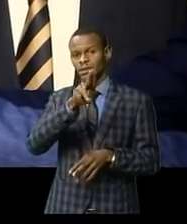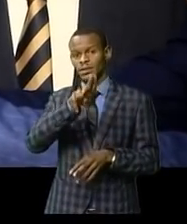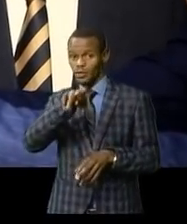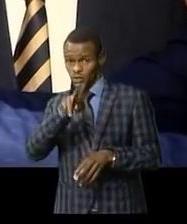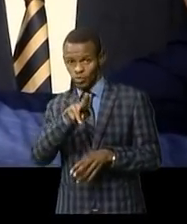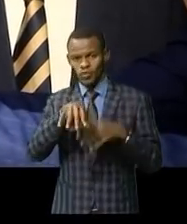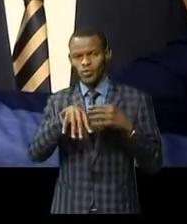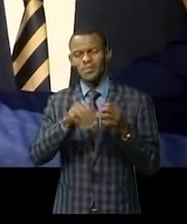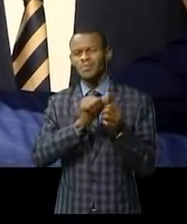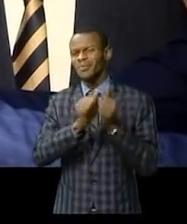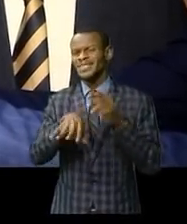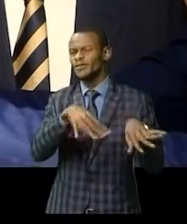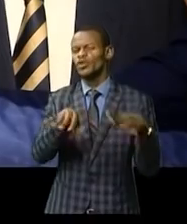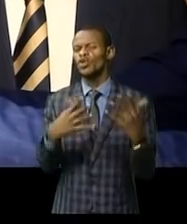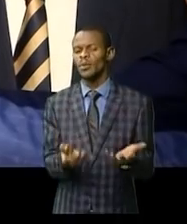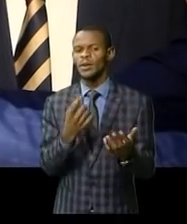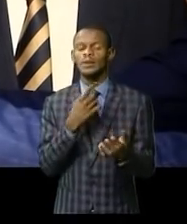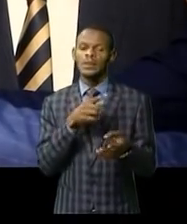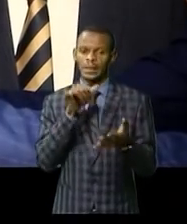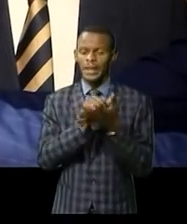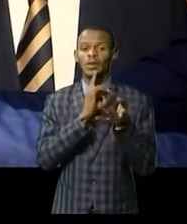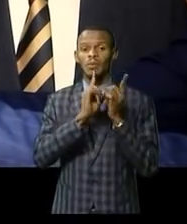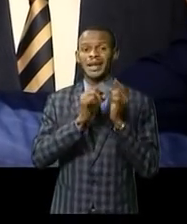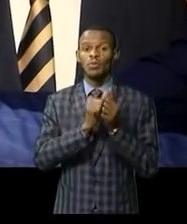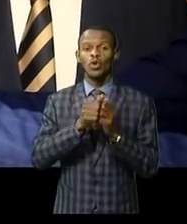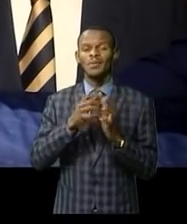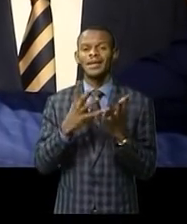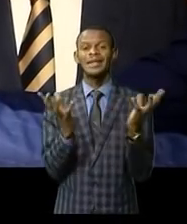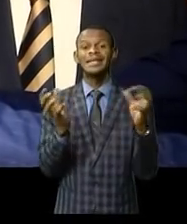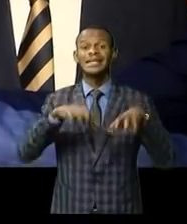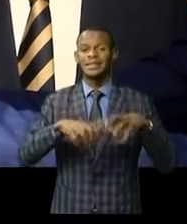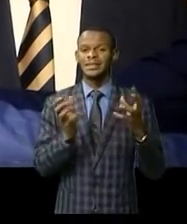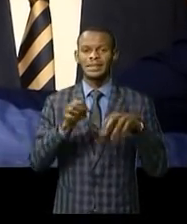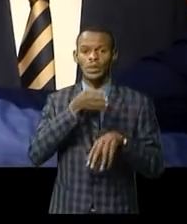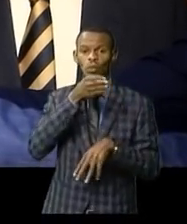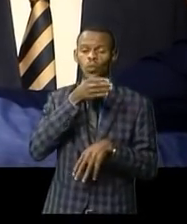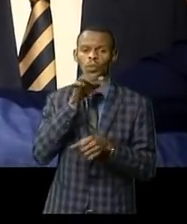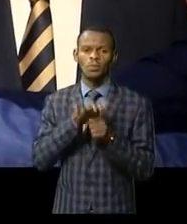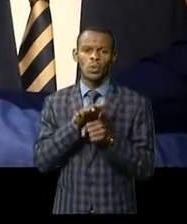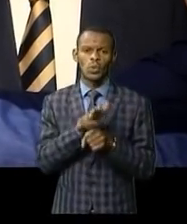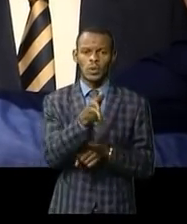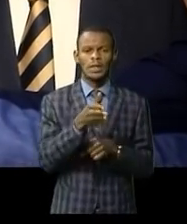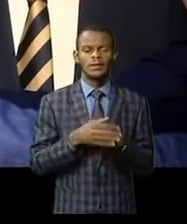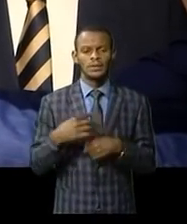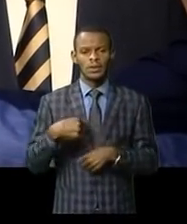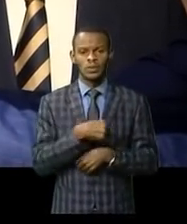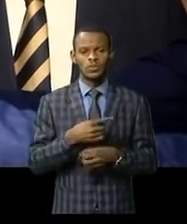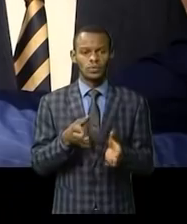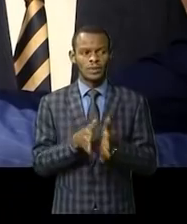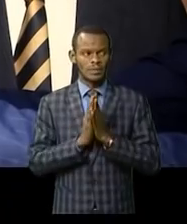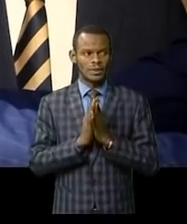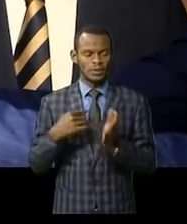d'une crise qui ne fait que durer. Et nous avions demandé, nous, élus du